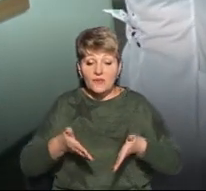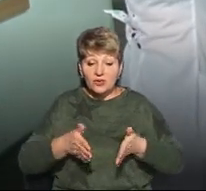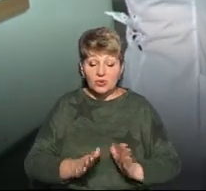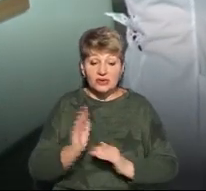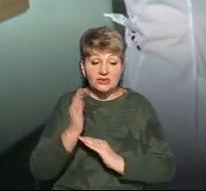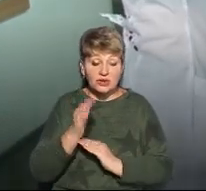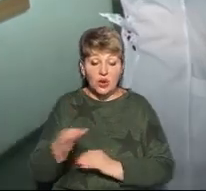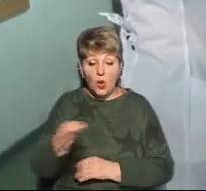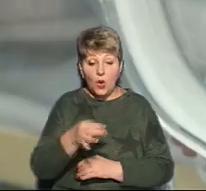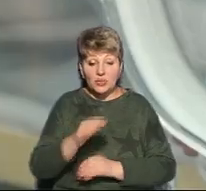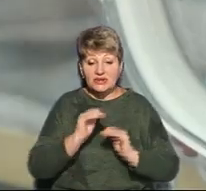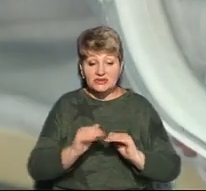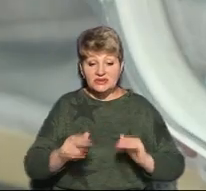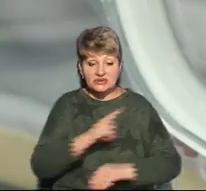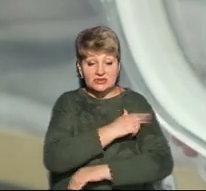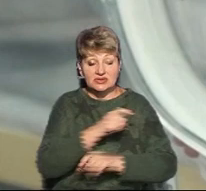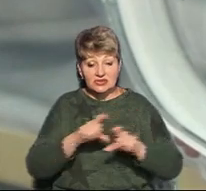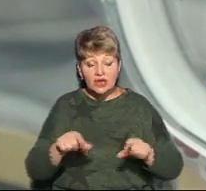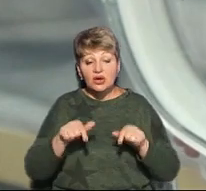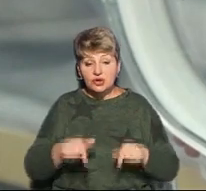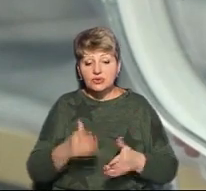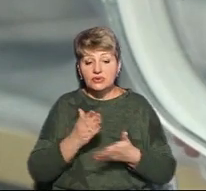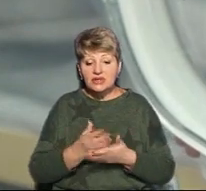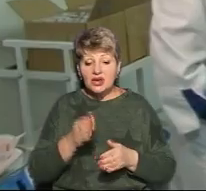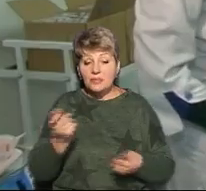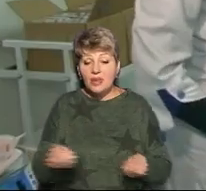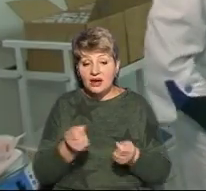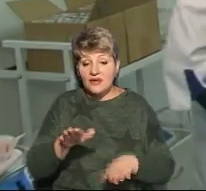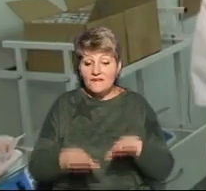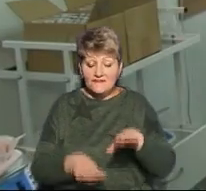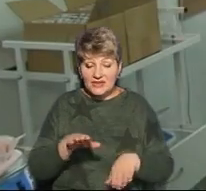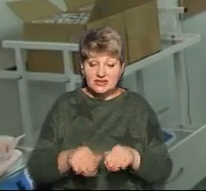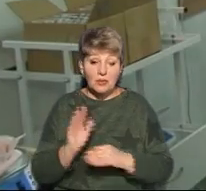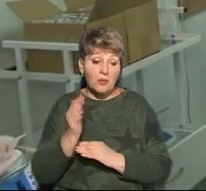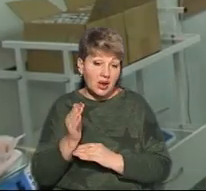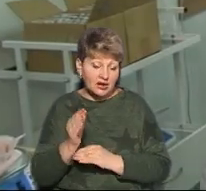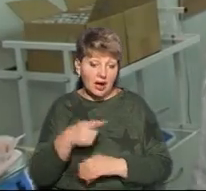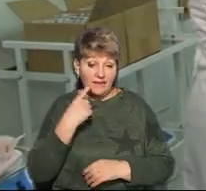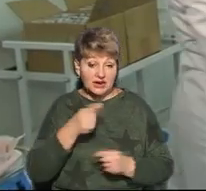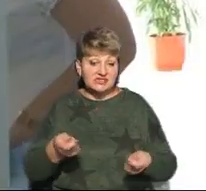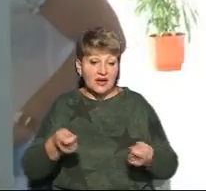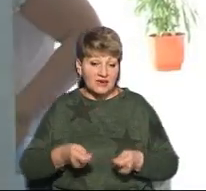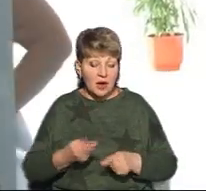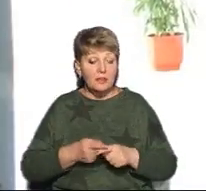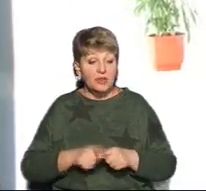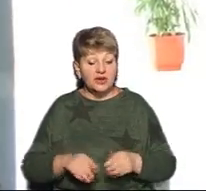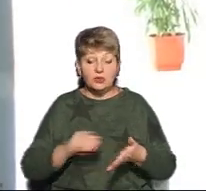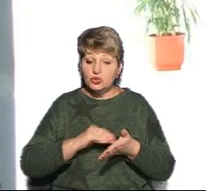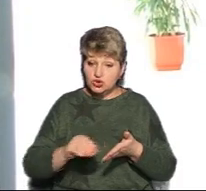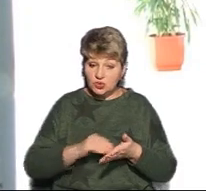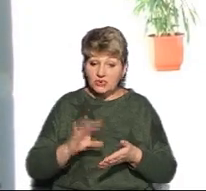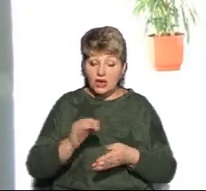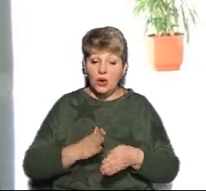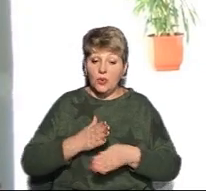дітей обласної дитячої лікарні. Тут є і недоношені малята, говорить завідувачка відділенням Наталя Русіна. Тому журналістів